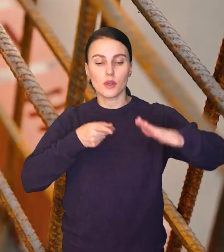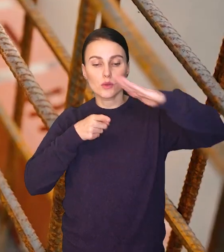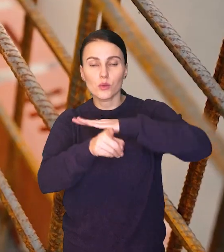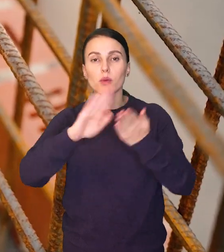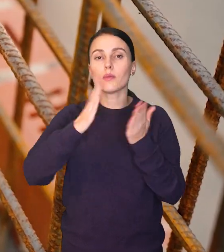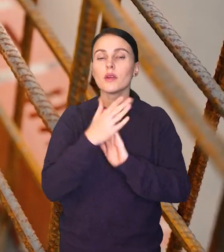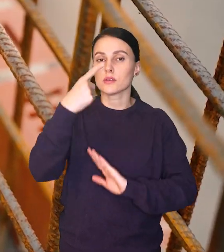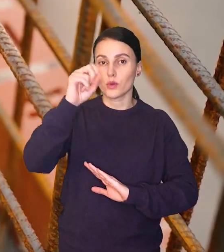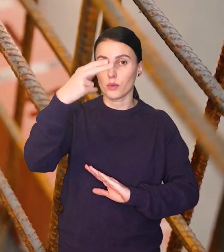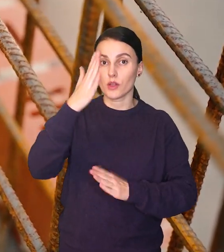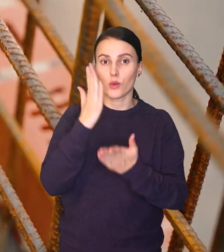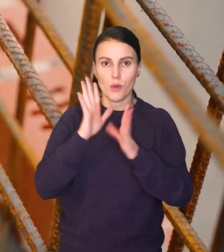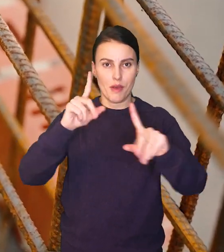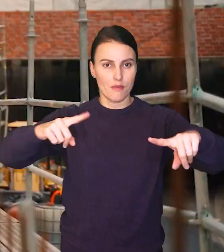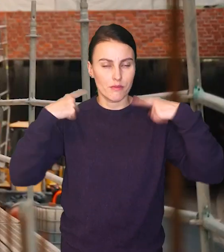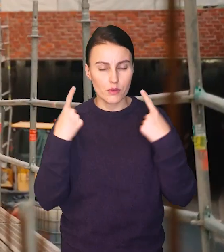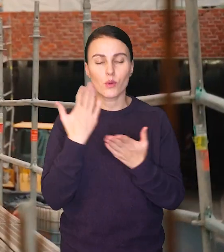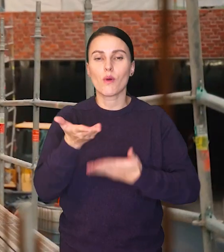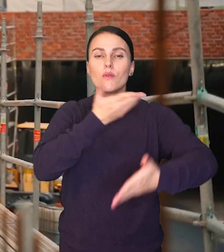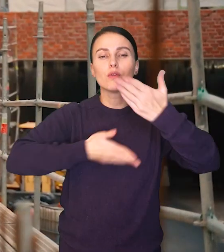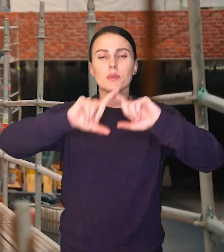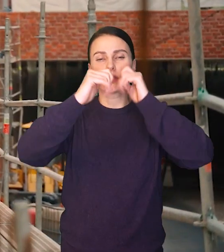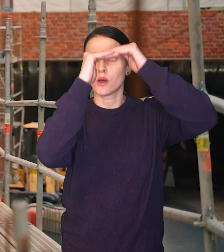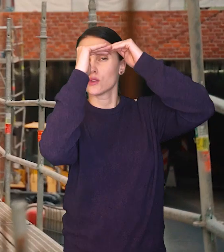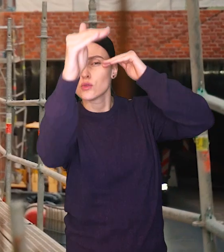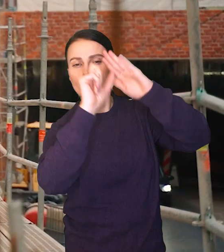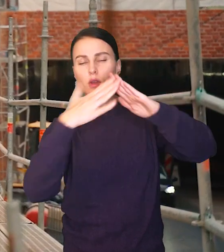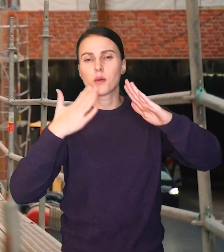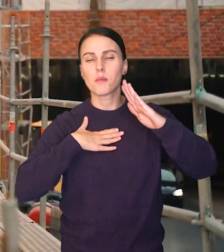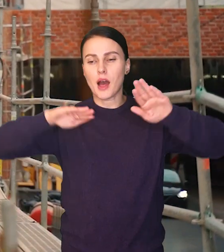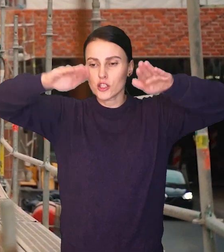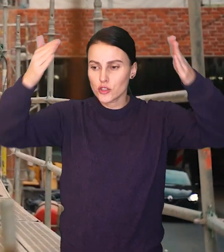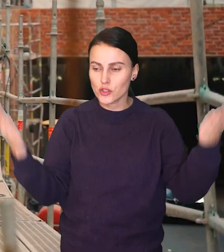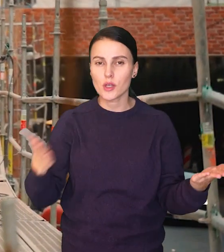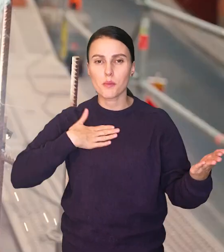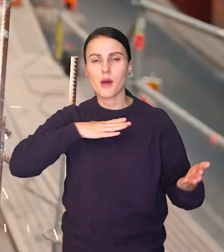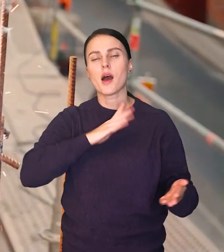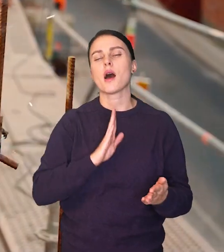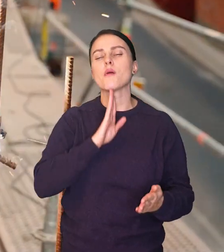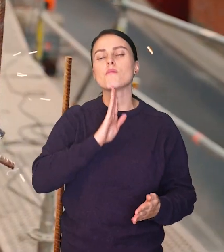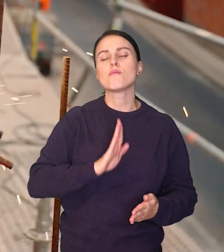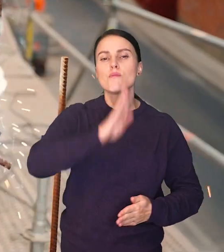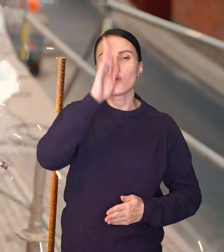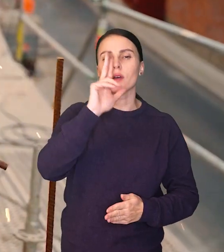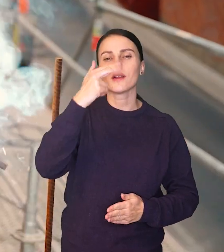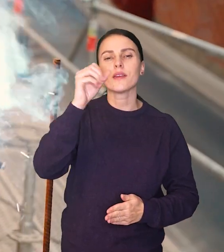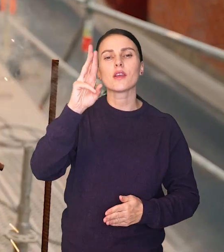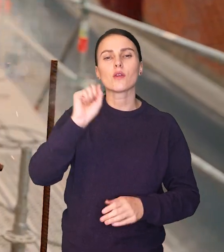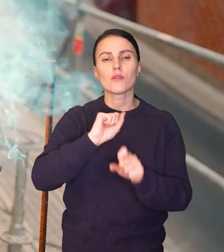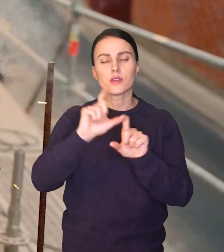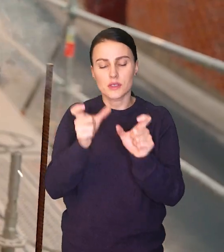Remont tunelu przy Placu Dominikańskim na finiszu. Wymieniono cały sufit, okładzinę ścian północnych z nowej cegły